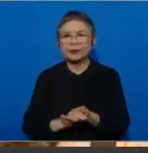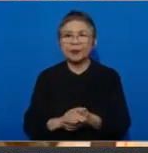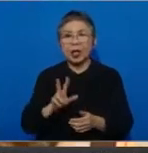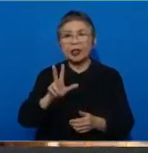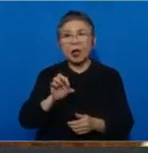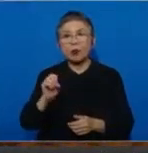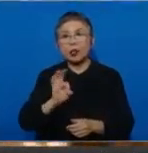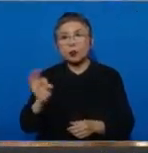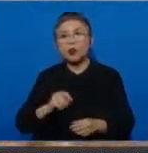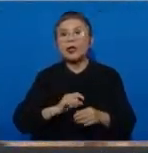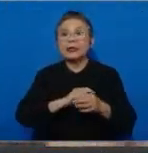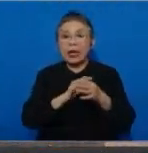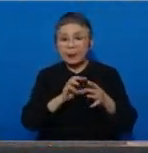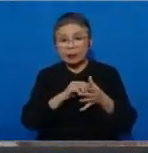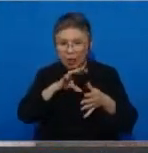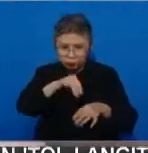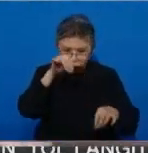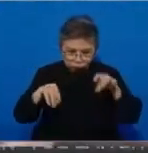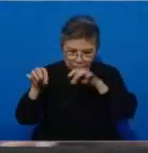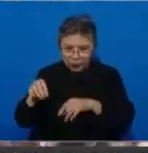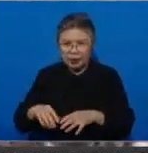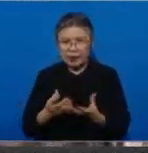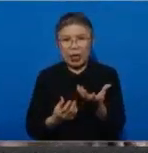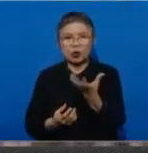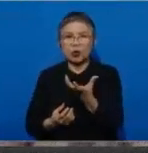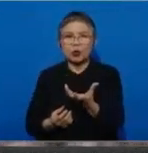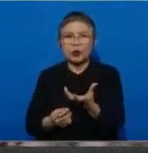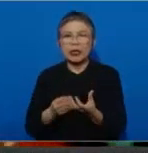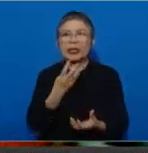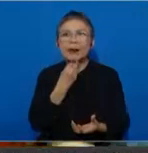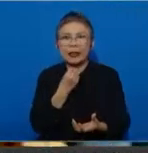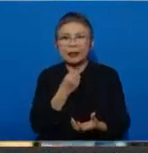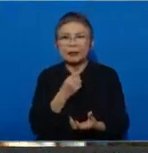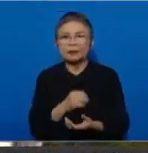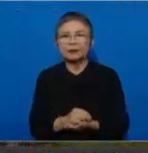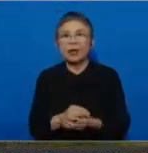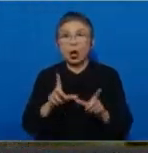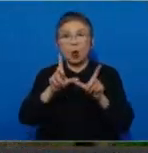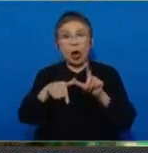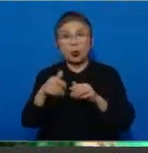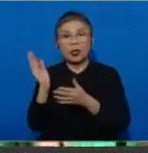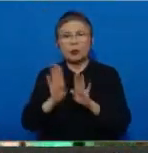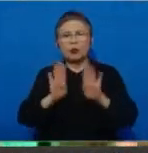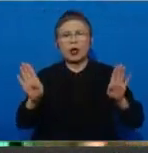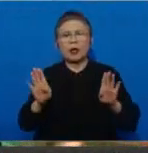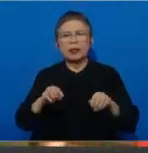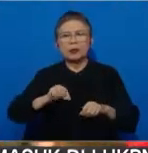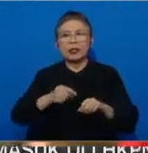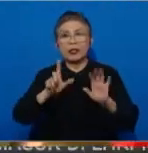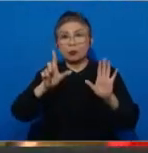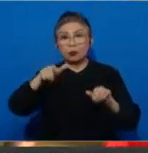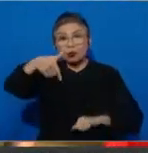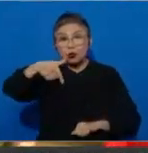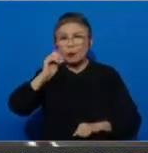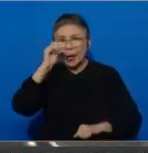r3.000 pengunjung sudah bisa menikmati satu porsi hidangan kambing warung sate pak dibuka setiap hari mulai dari pukul 7